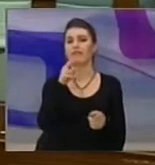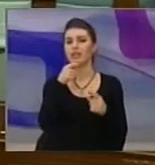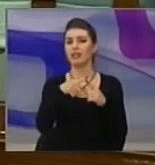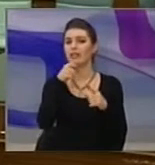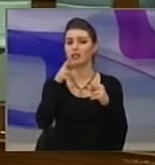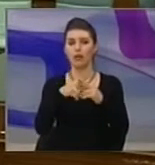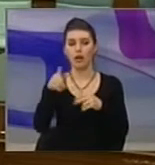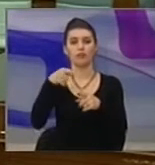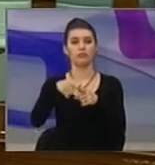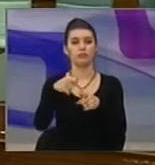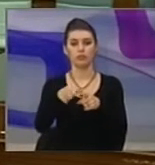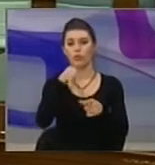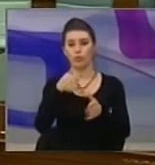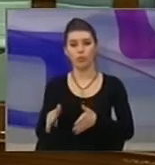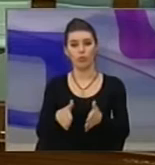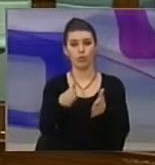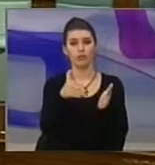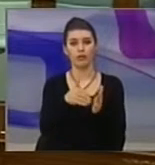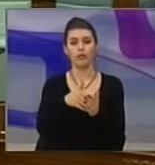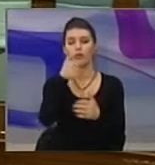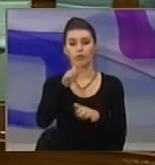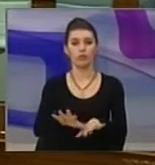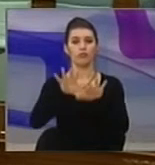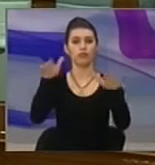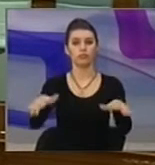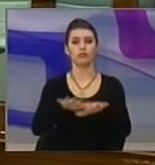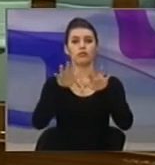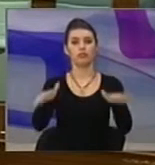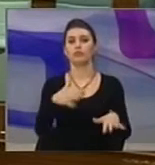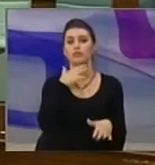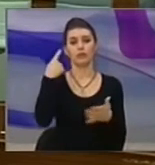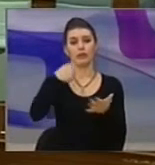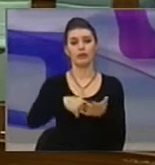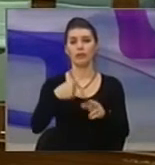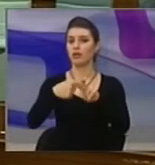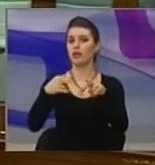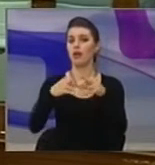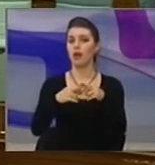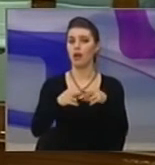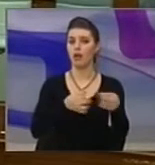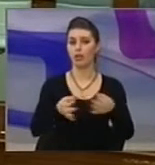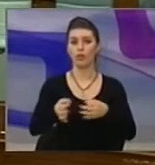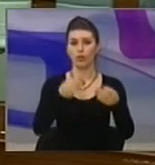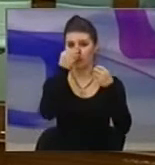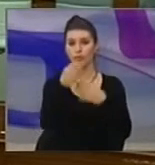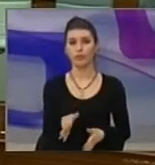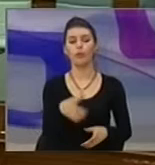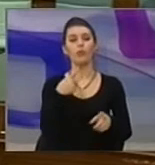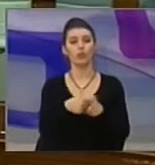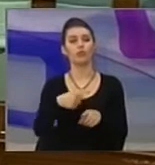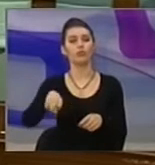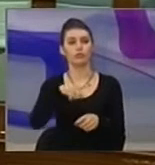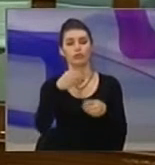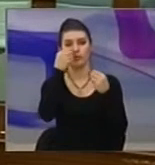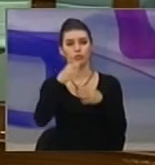bëhetë rregullimi I shtatit lumit sepse atje janë vërshuar R 1000 hekar Tok fellore dhe gjithashtu ë D janë bë dë